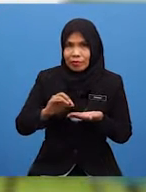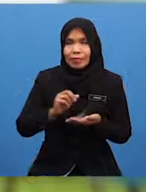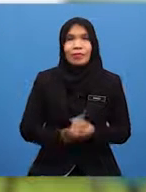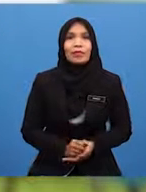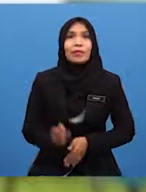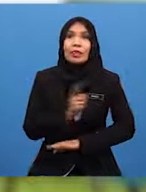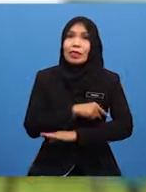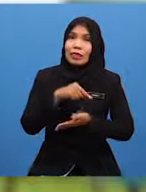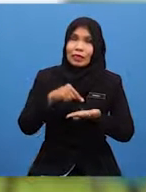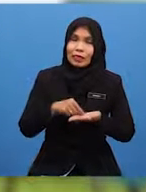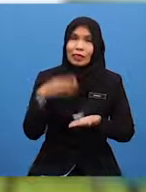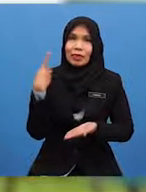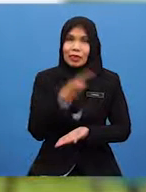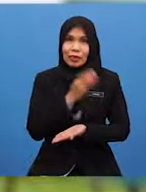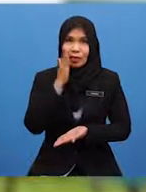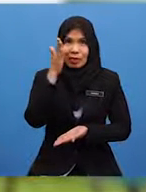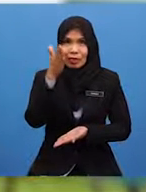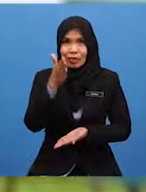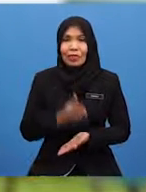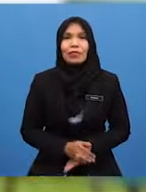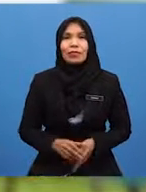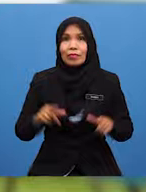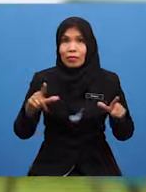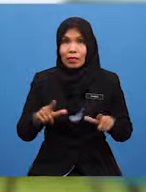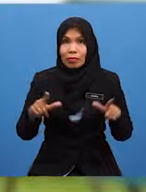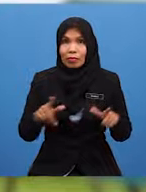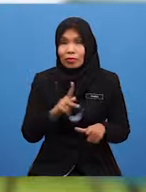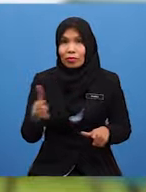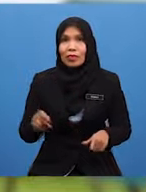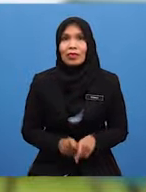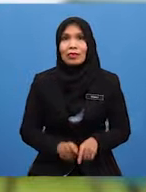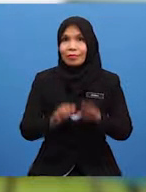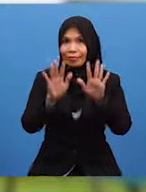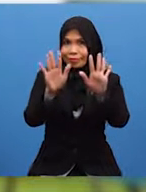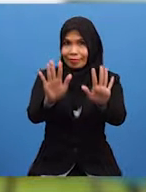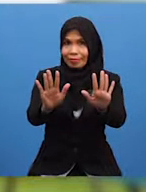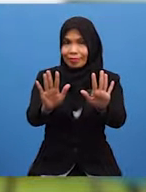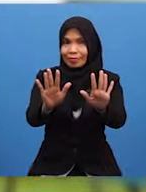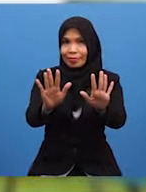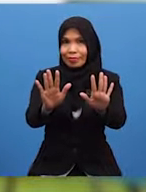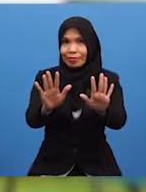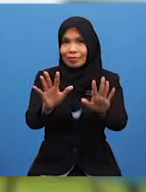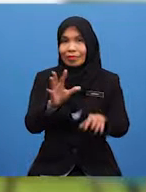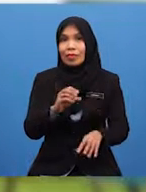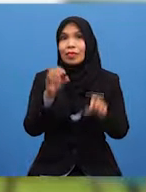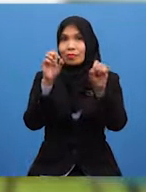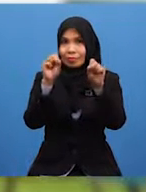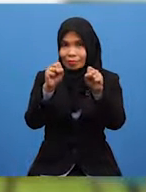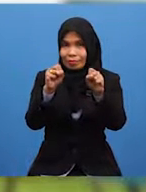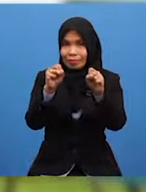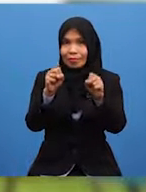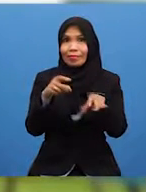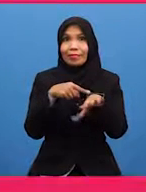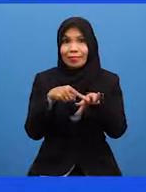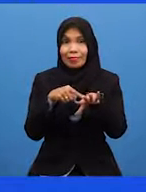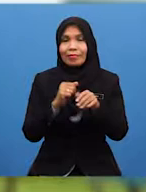Hari ini, kita akan melakukan senaman membuka dan menggenggam